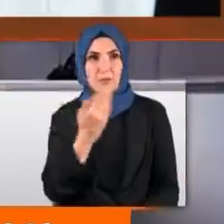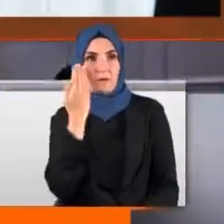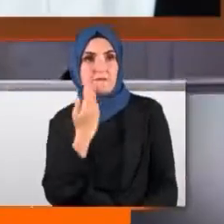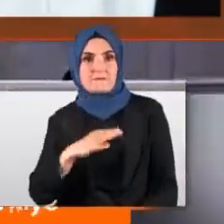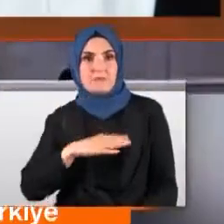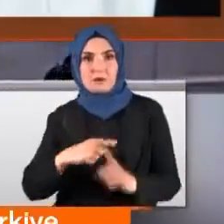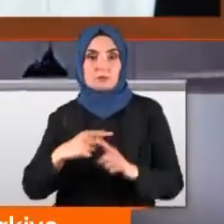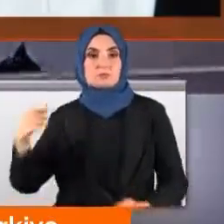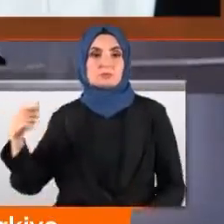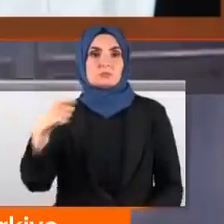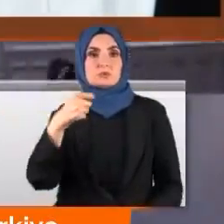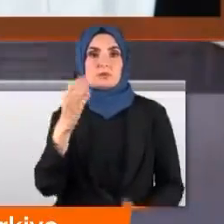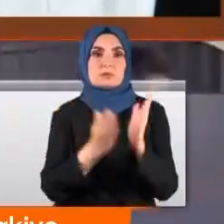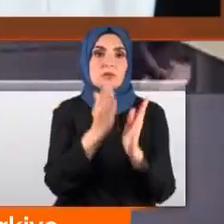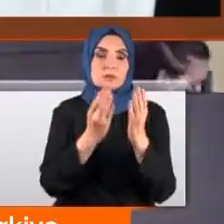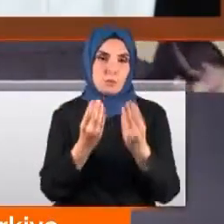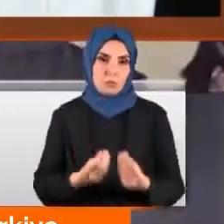uğradı.